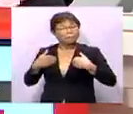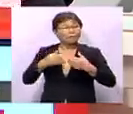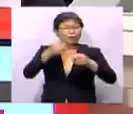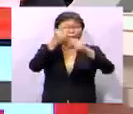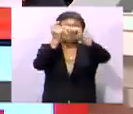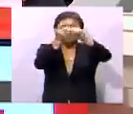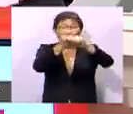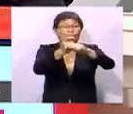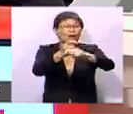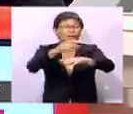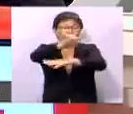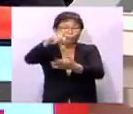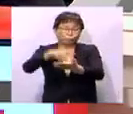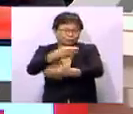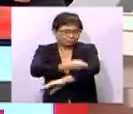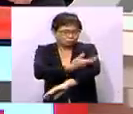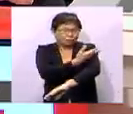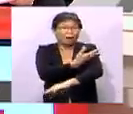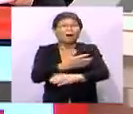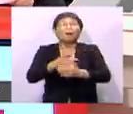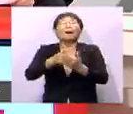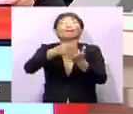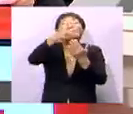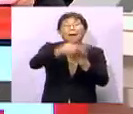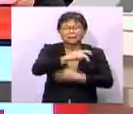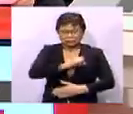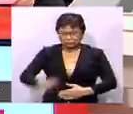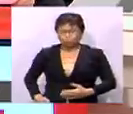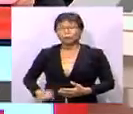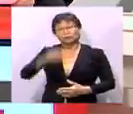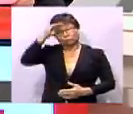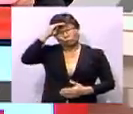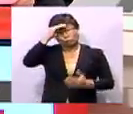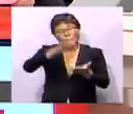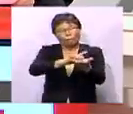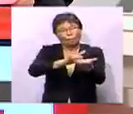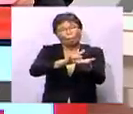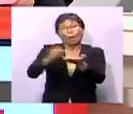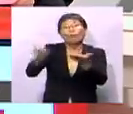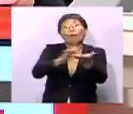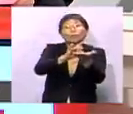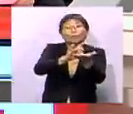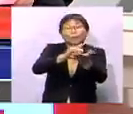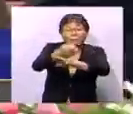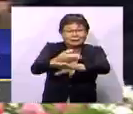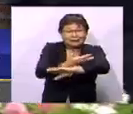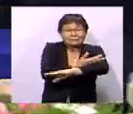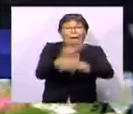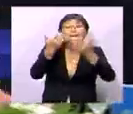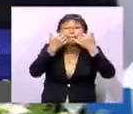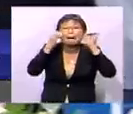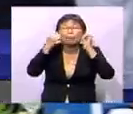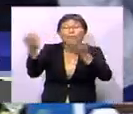Tunku Laksamana Johor, inisiatif Sultan Johor, membawa rawatan kanser terkini ke negeri itu. Sultan Johor, Sultan Ibrahim